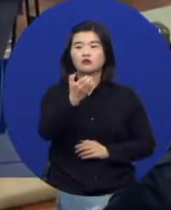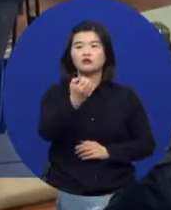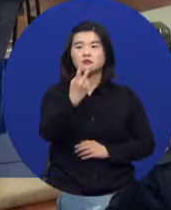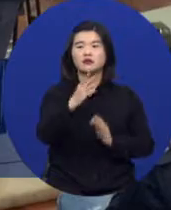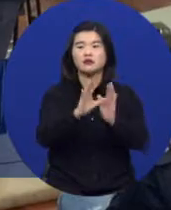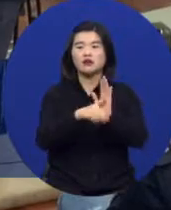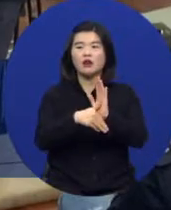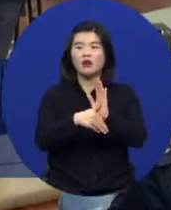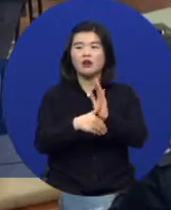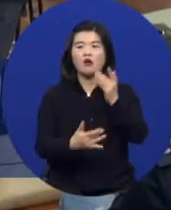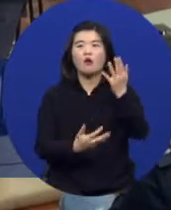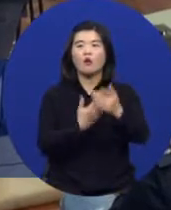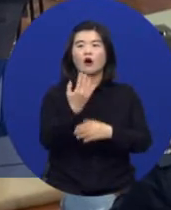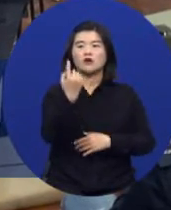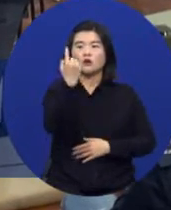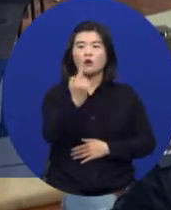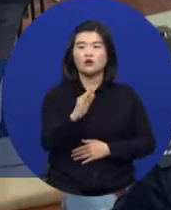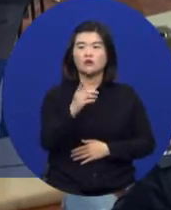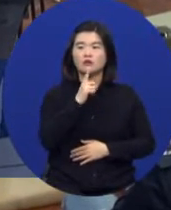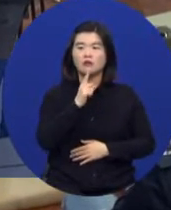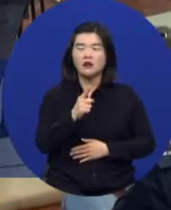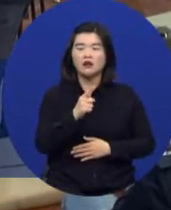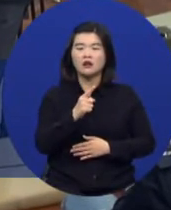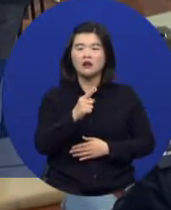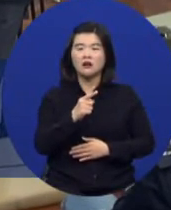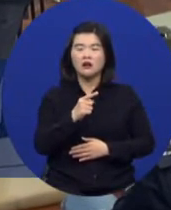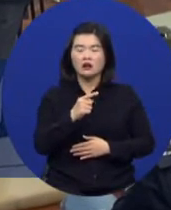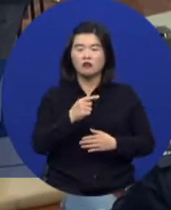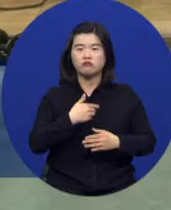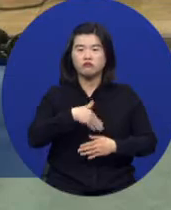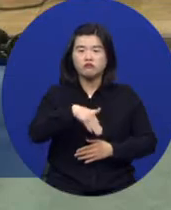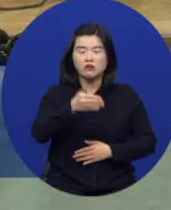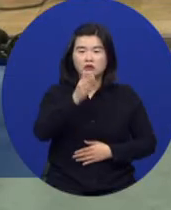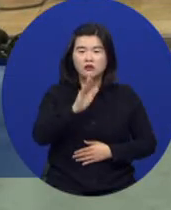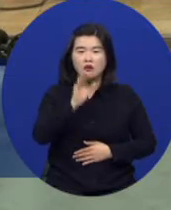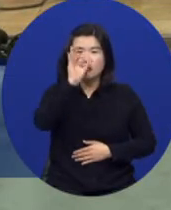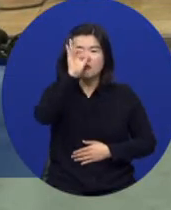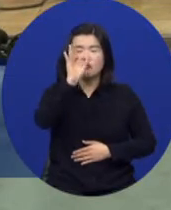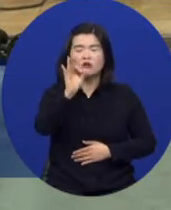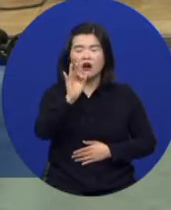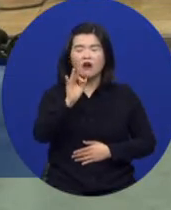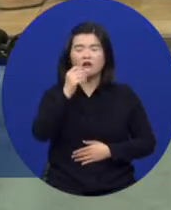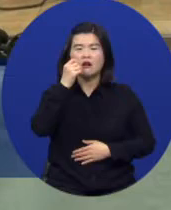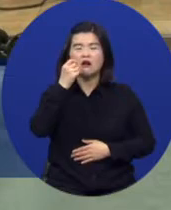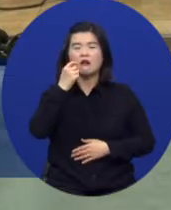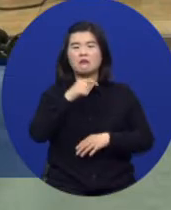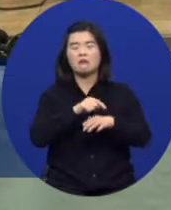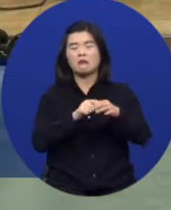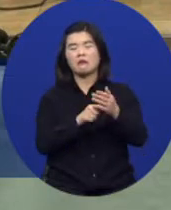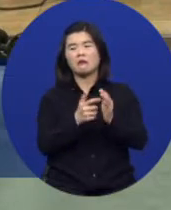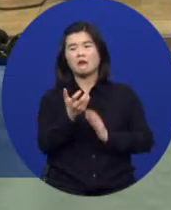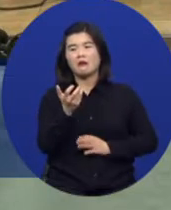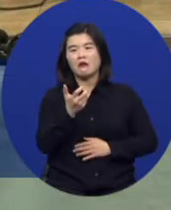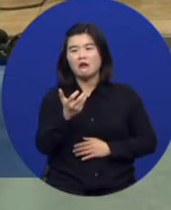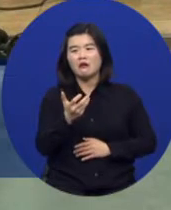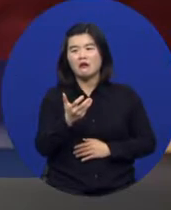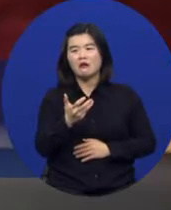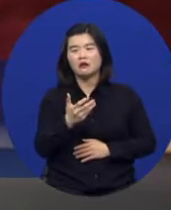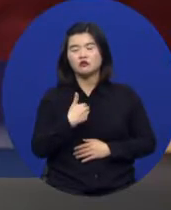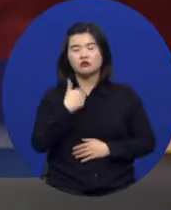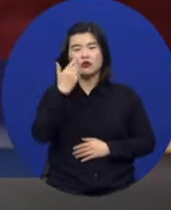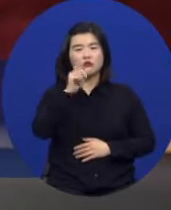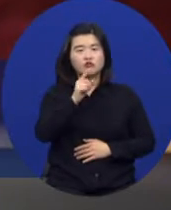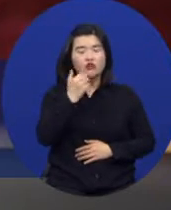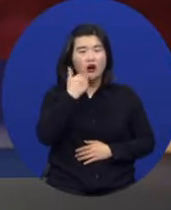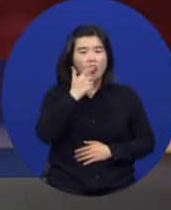92년도에 화장 뭐 이제 와야 된다 해가지고 비참한데도 비참해. 저가 어느 거저